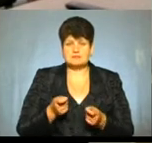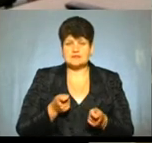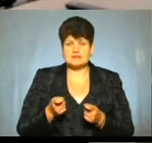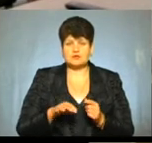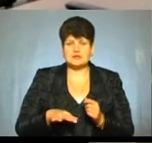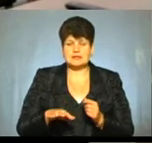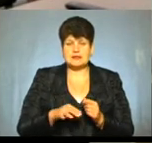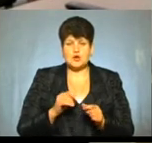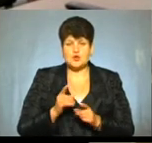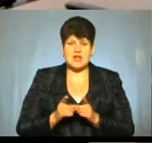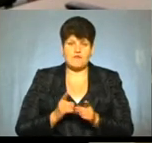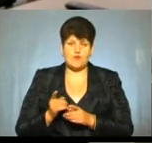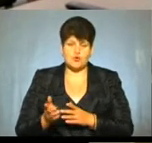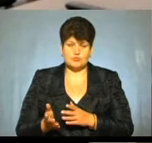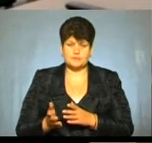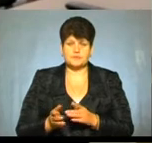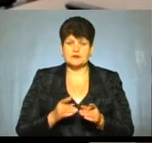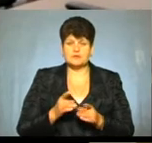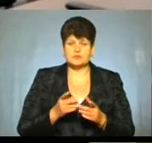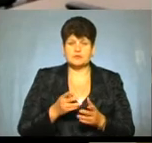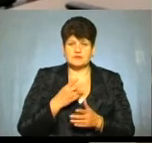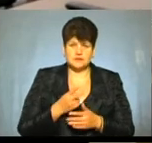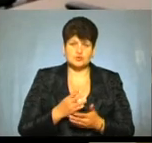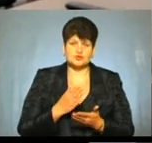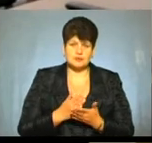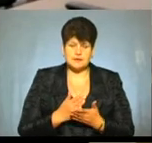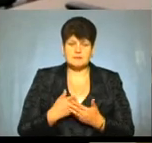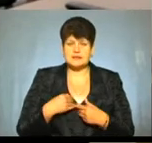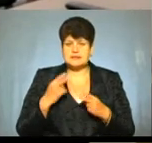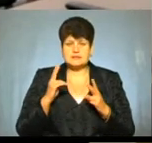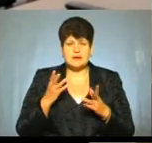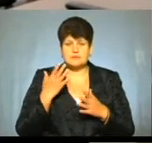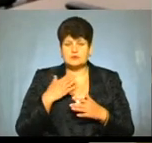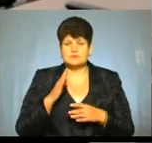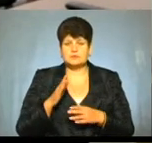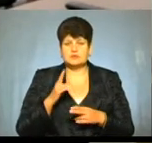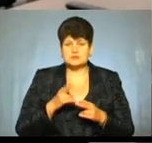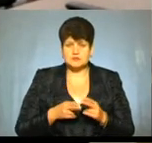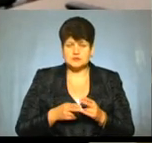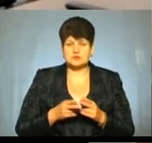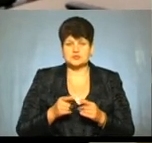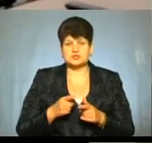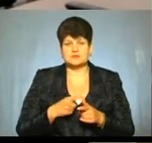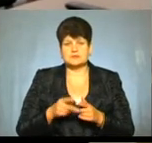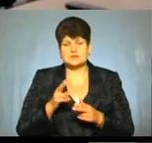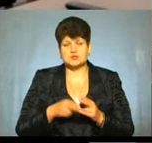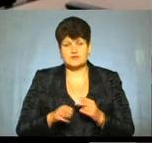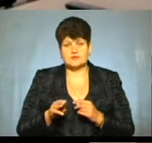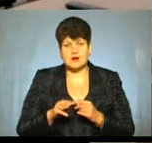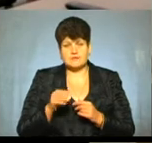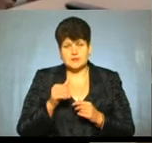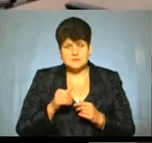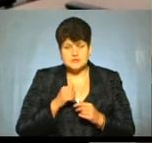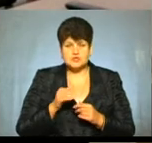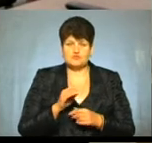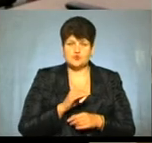завершенням адміністративно-територіальної реформи, реформи, котрі очевидно є, ми не знаємо, коли вона буде завершена, чи вона буде завершена в травні